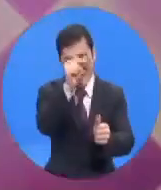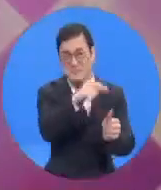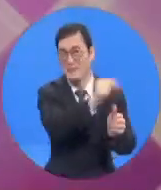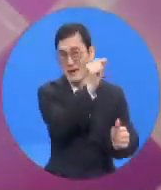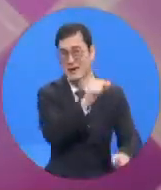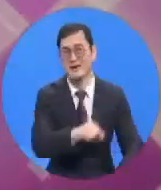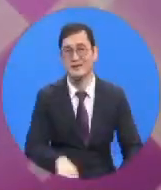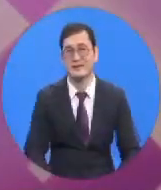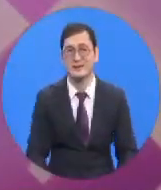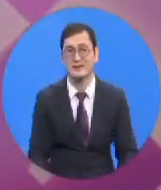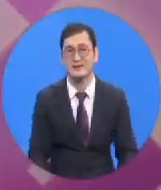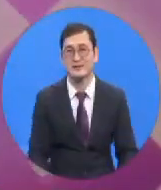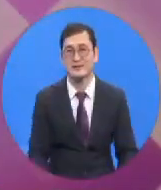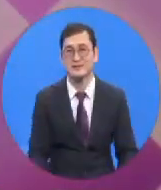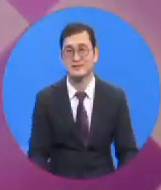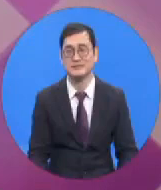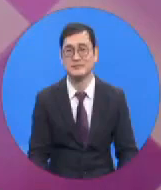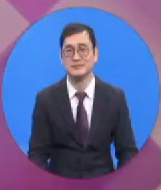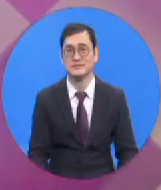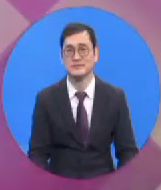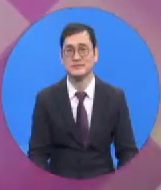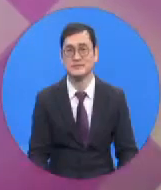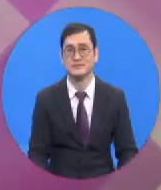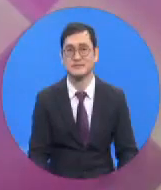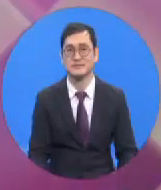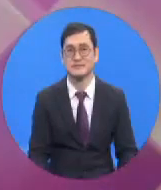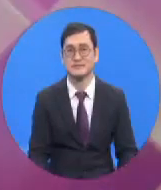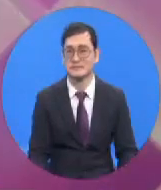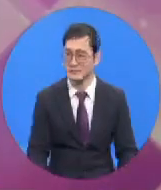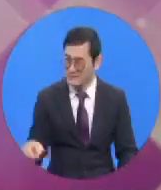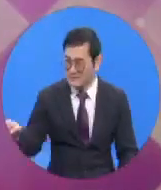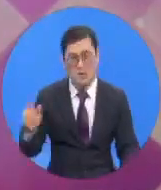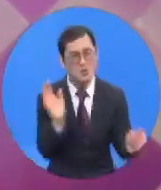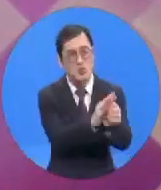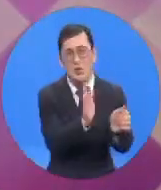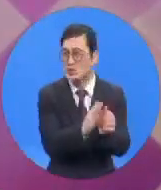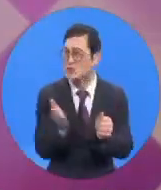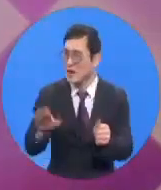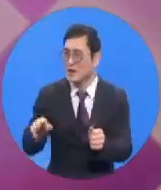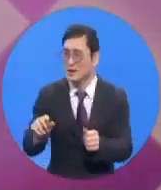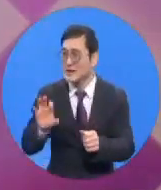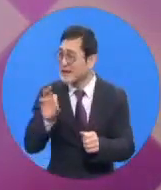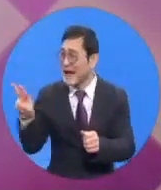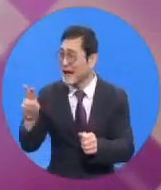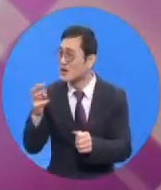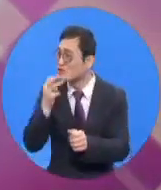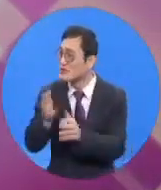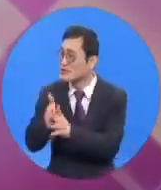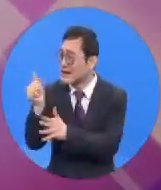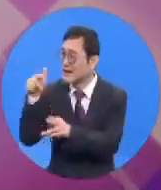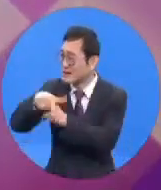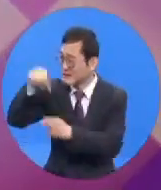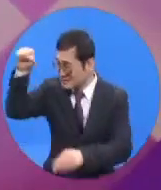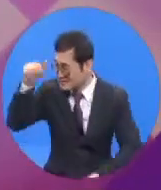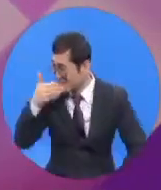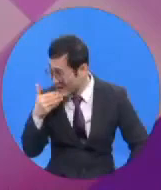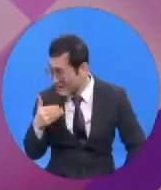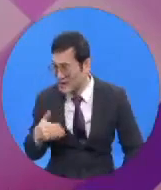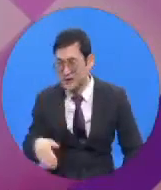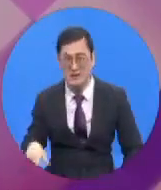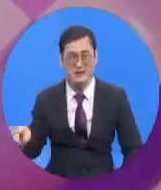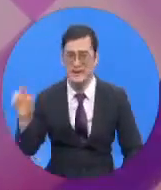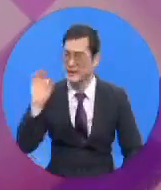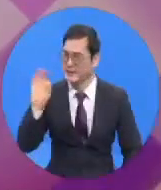후보와 단일화를 했었죠. 아마 그런 점을 염두에 둔 게 아닌가 싶고 그런데 이제 안철수 대표는 우리의